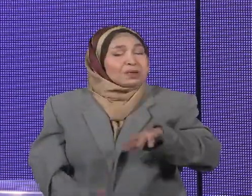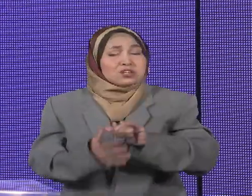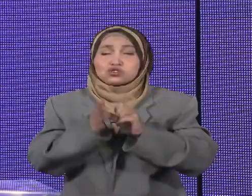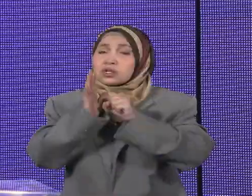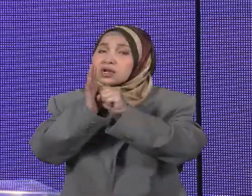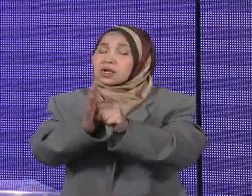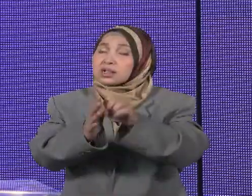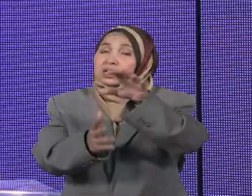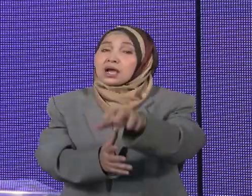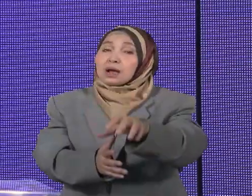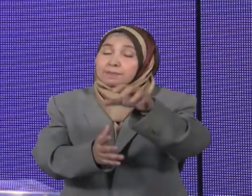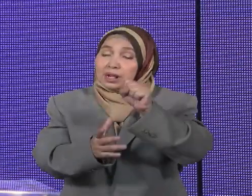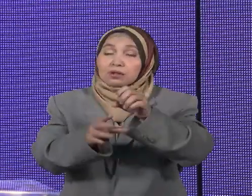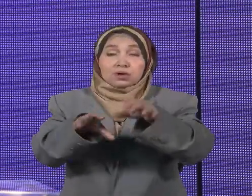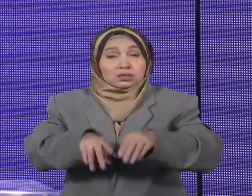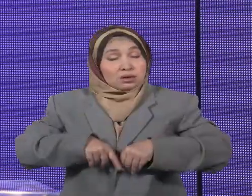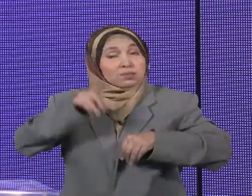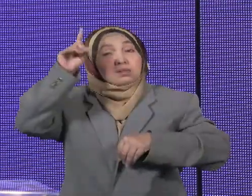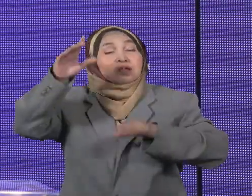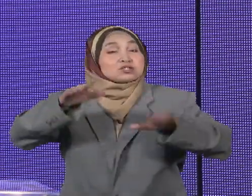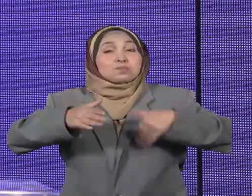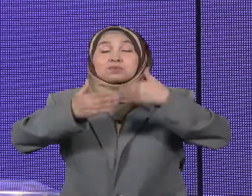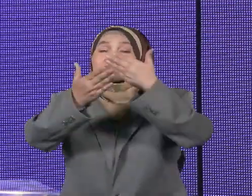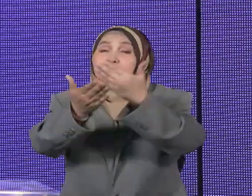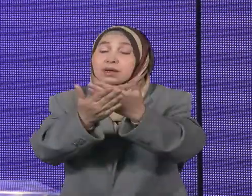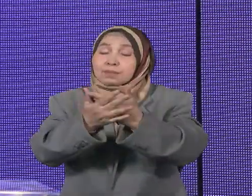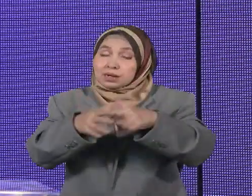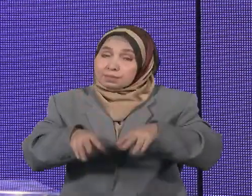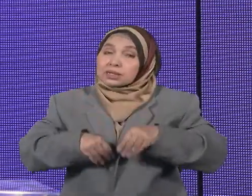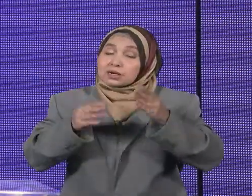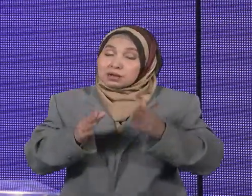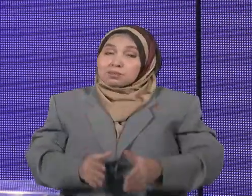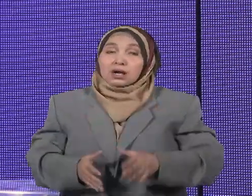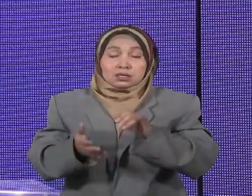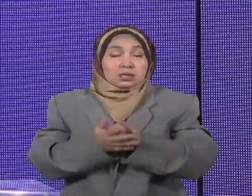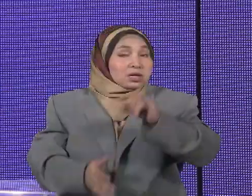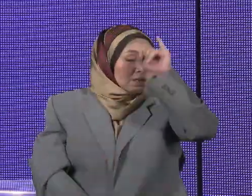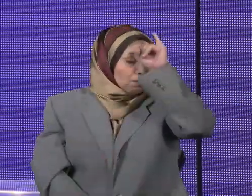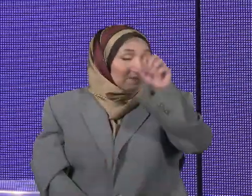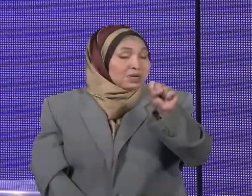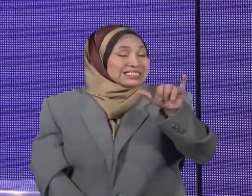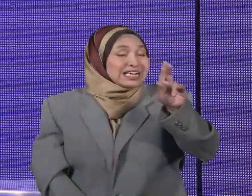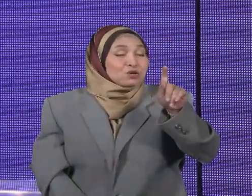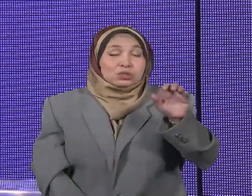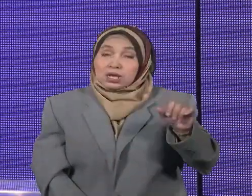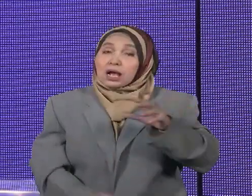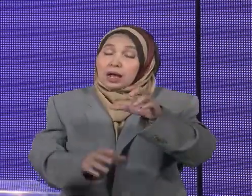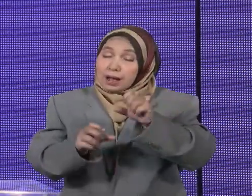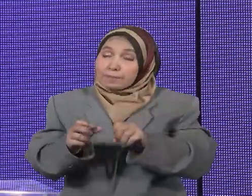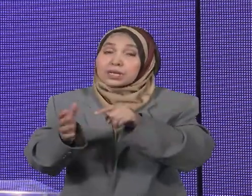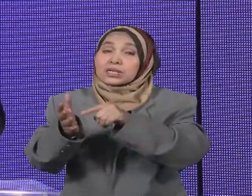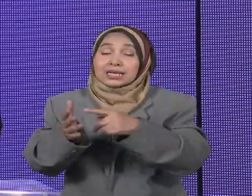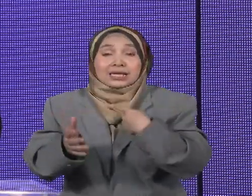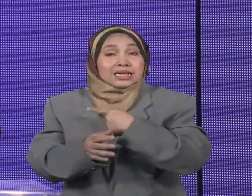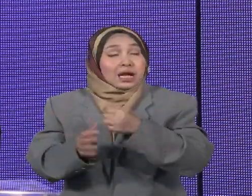sedekah diambil ataupun diterima Allah sebelum sampai kepada penerima, Ustaz. Ya. Ini Imam Suyuti ambil quote ini, iaitu kita